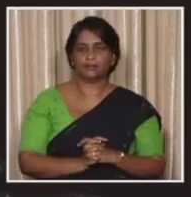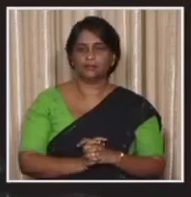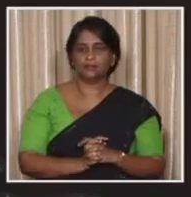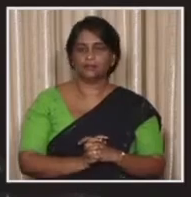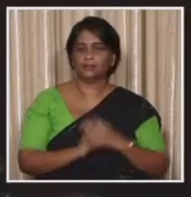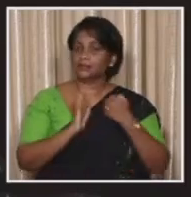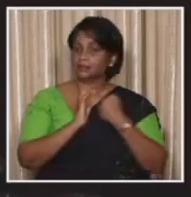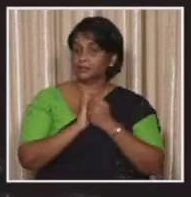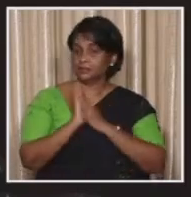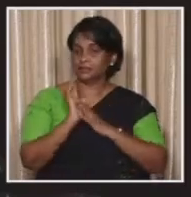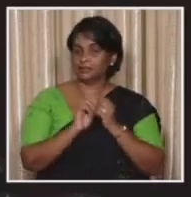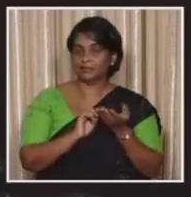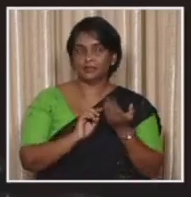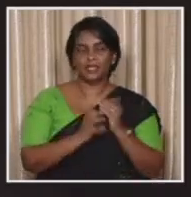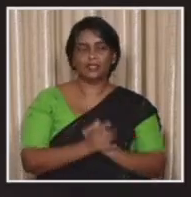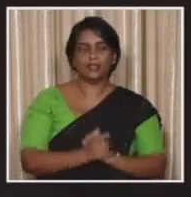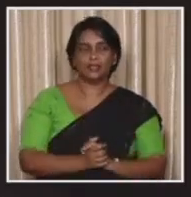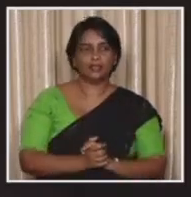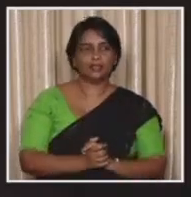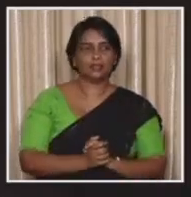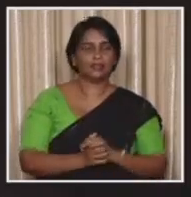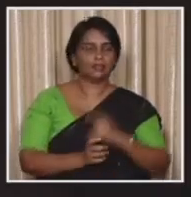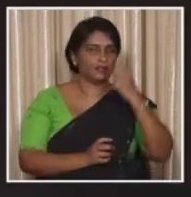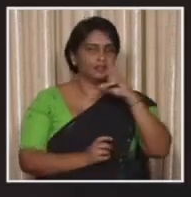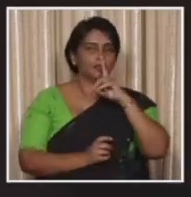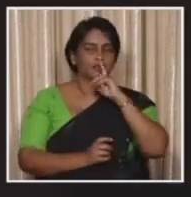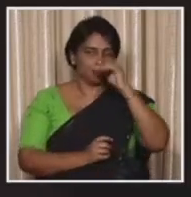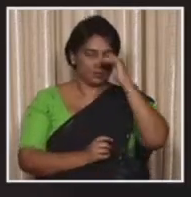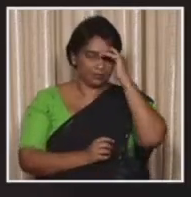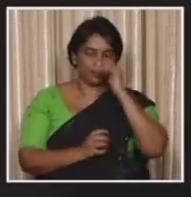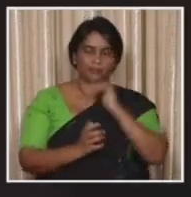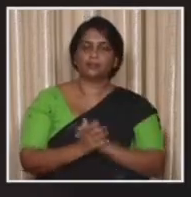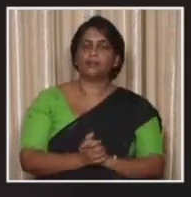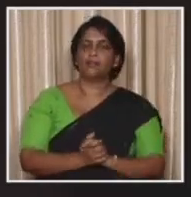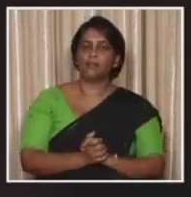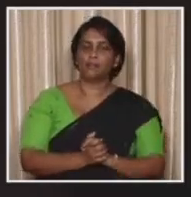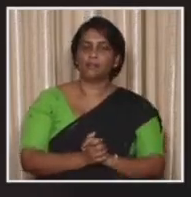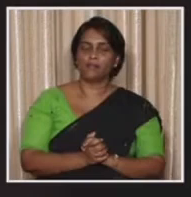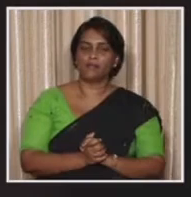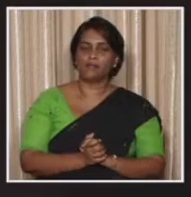ගරු මන්ත්‍රීතුමා. ගරු නියෝජ්‍ය කතානායකතුමනි,